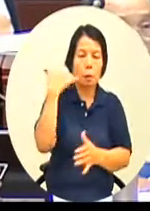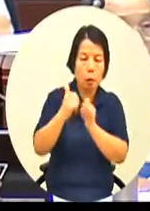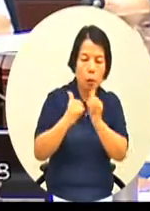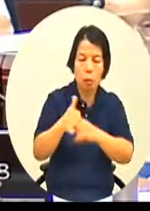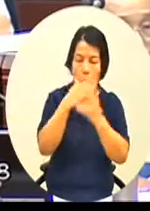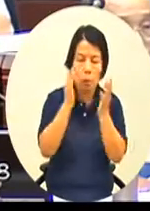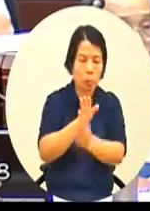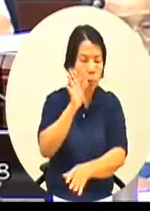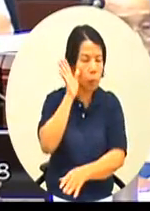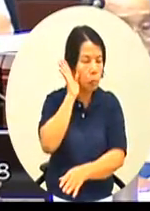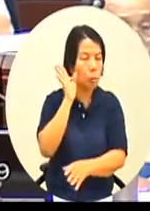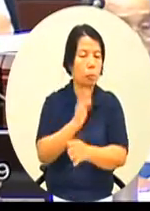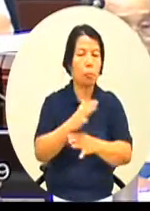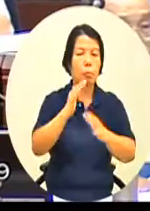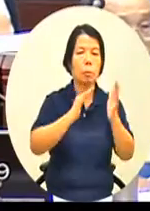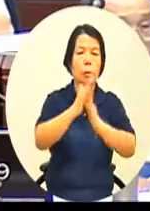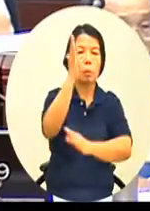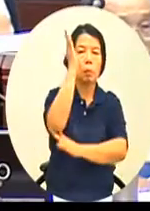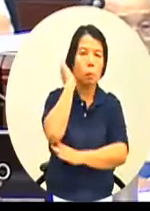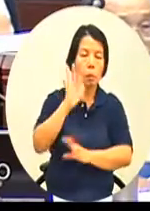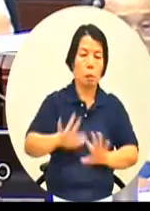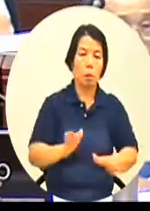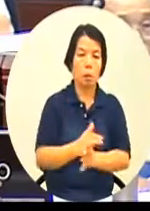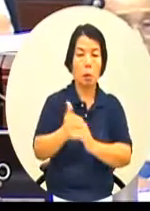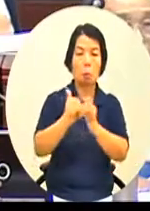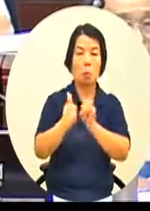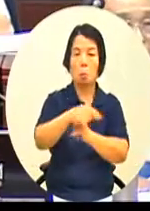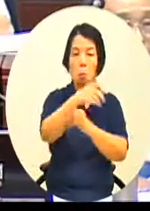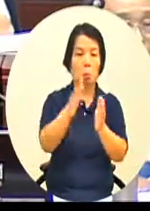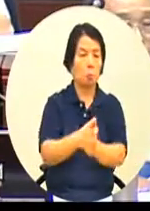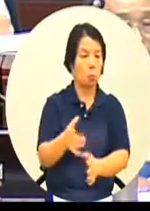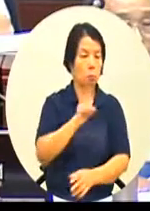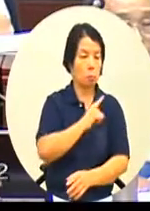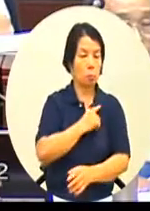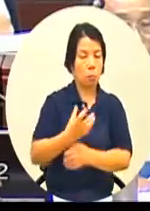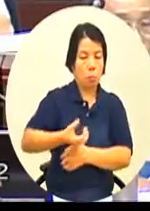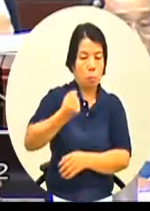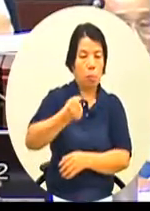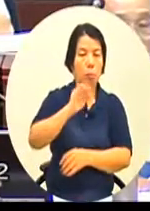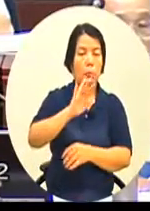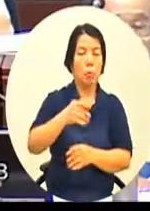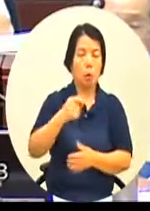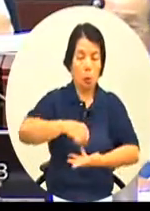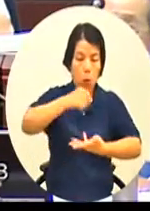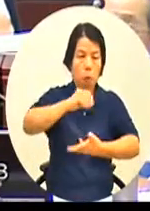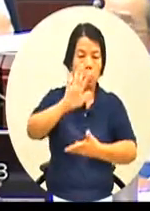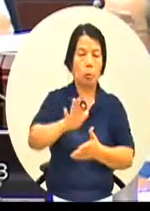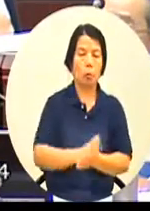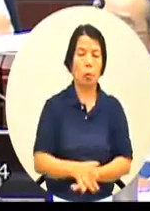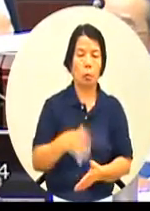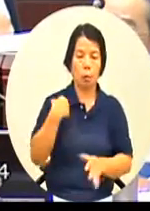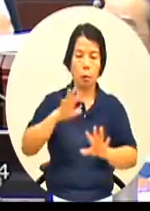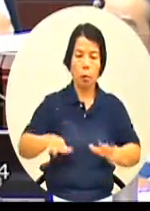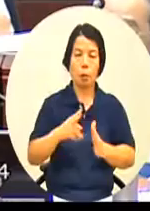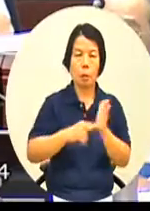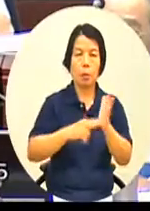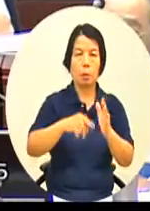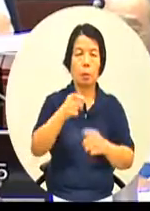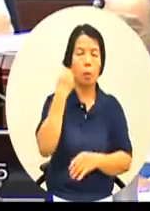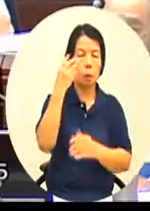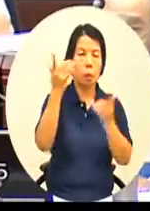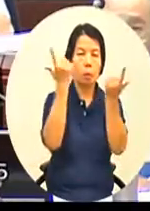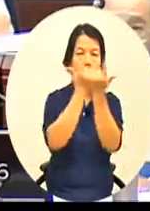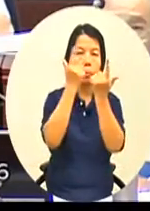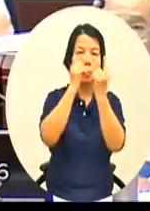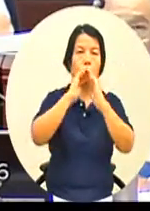的，现在人民他有自己的意见，我们不能不听一听他们的。那我举个例子，用台北市来讲，新北市来讲，比如说他有一